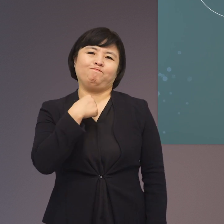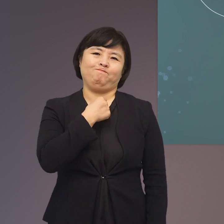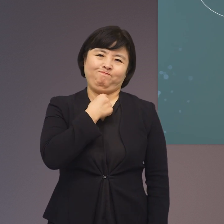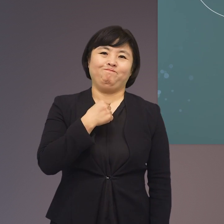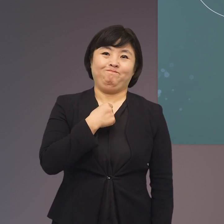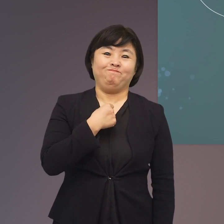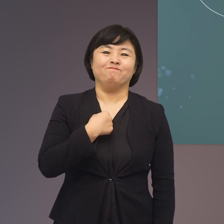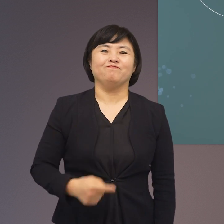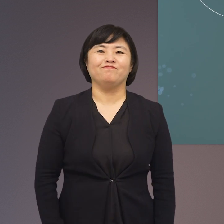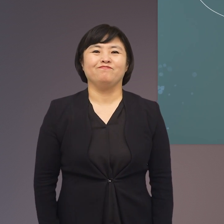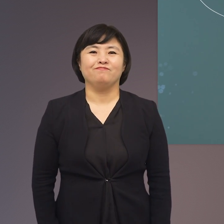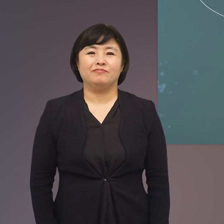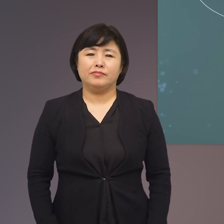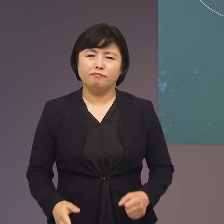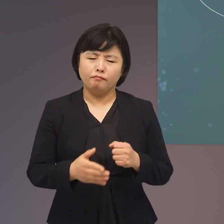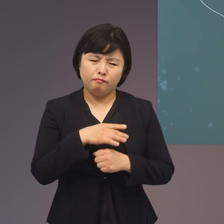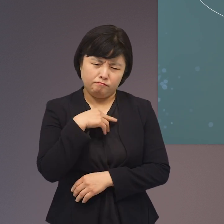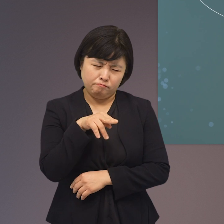했습니다.